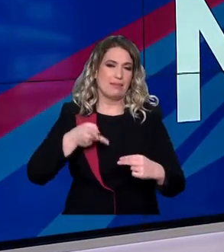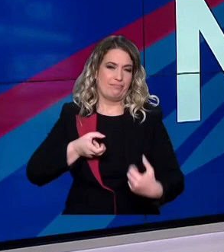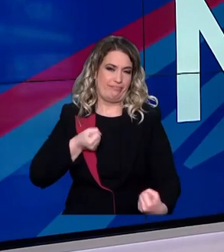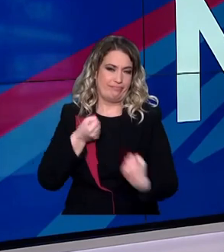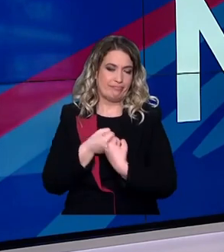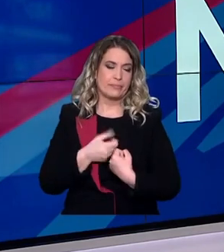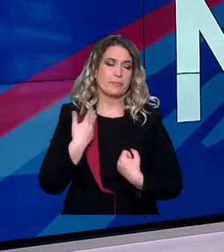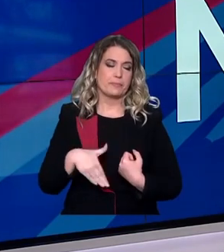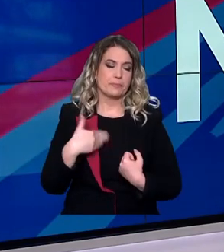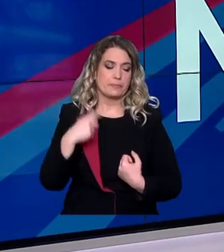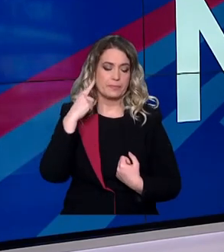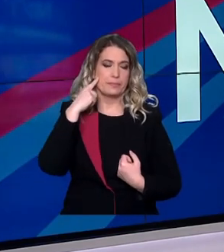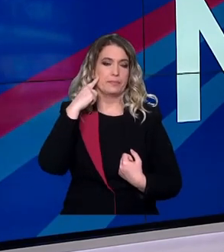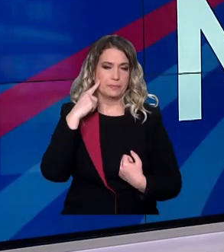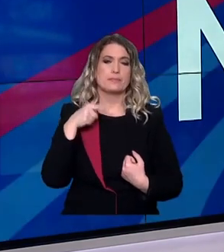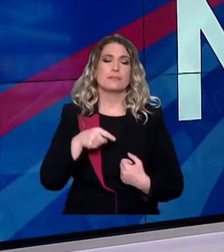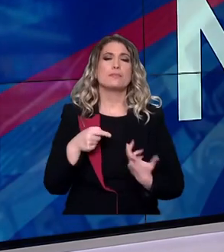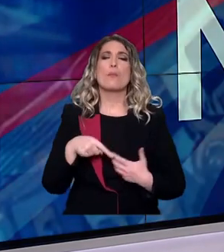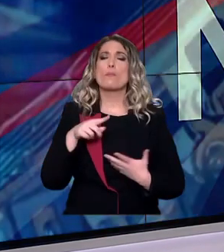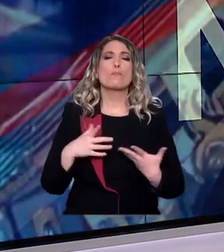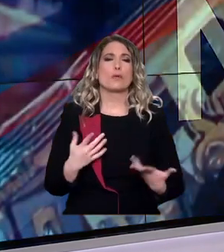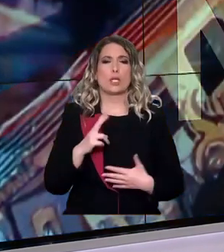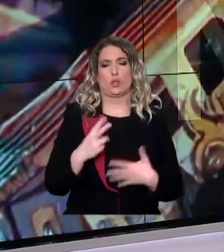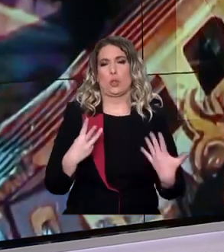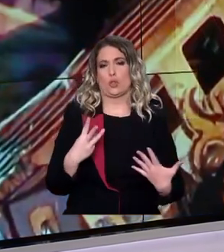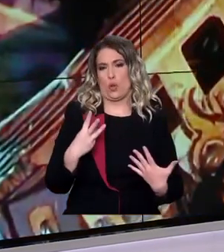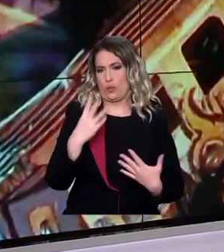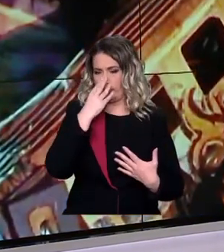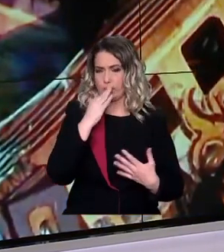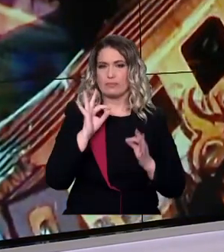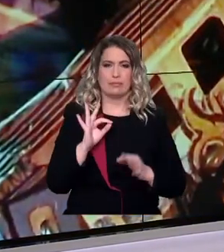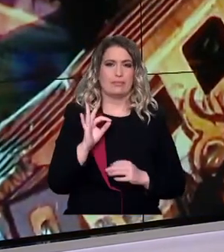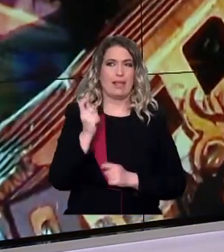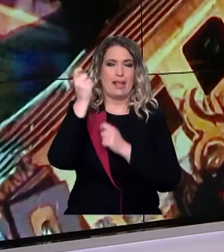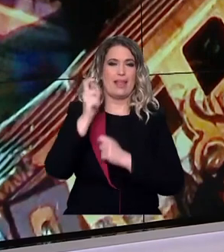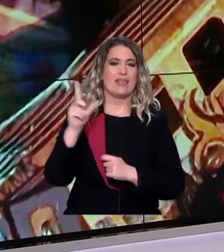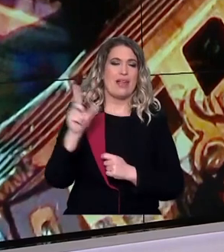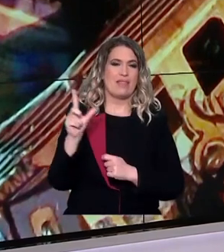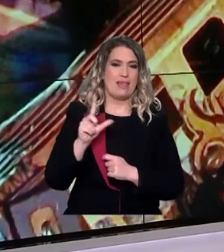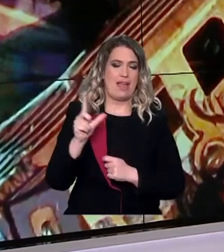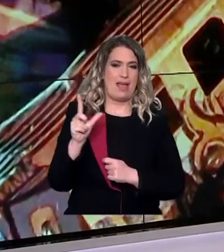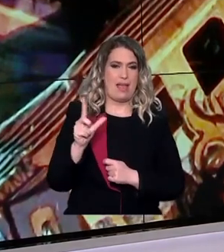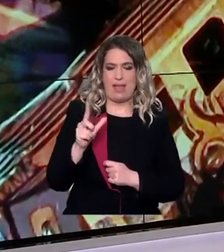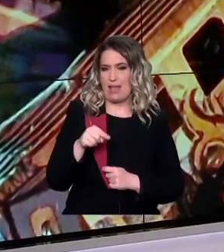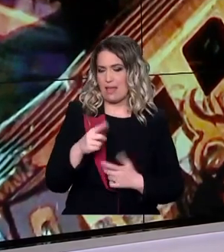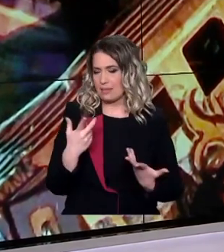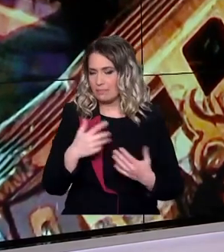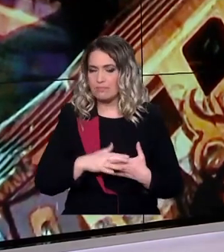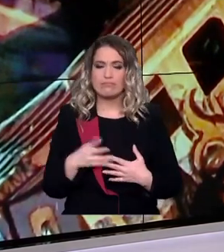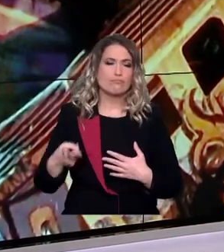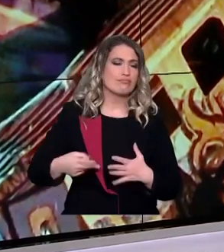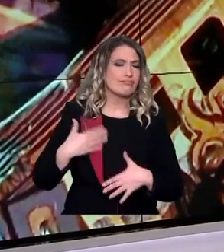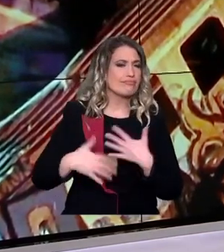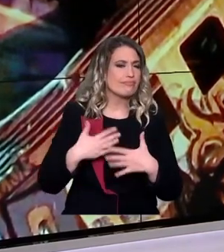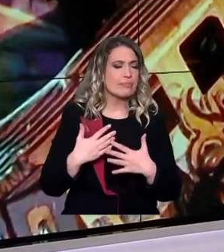βράδυ είναι το βράδυ μετά την καθαρή δευτέρα έχει υπάρξει μία πολύ μεγάλη αναστάτωση στις βάρδιες γιατί όπως αποδείχθηκε στο οσε τα πράγματα γίνονταν όπως